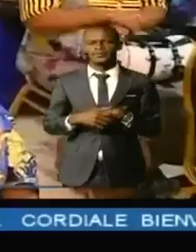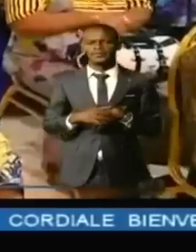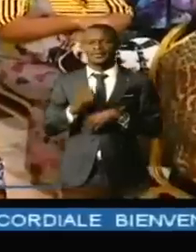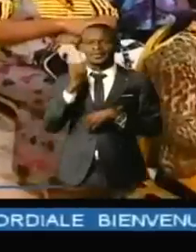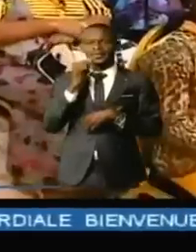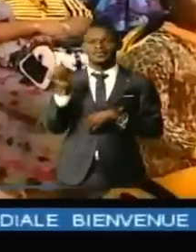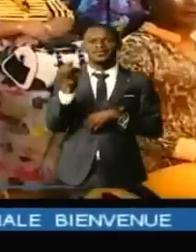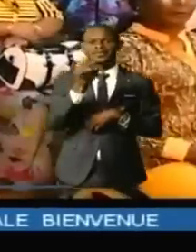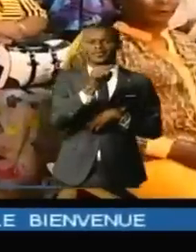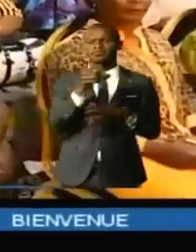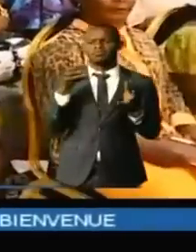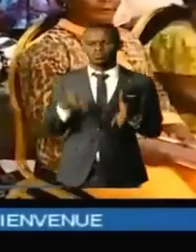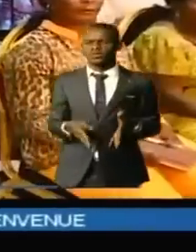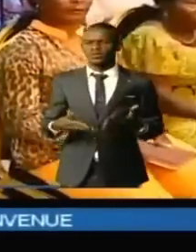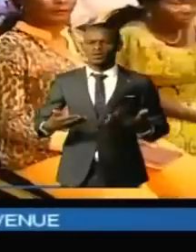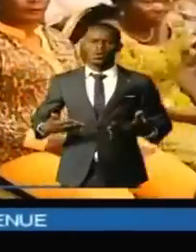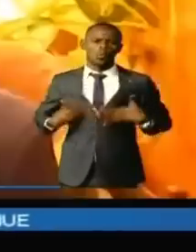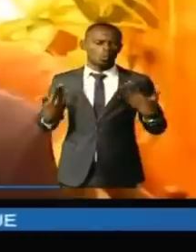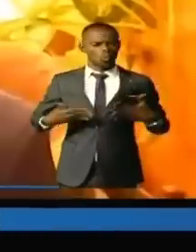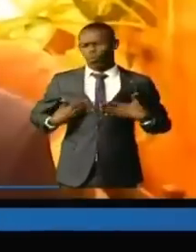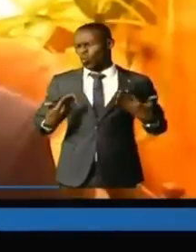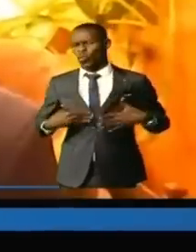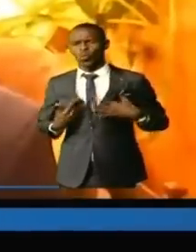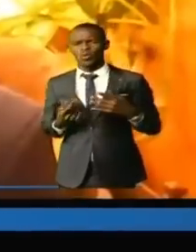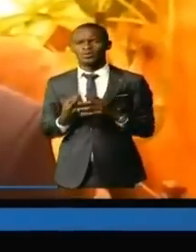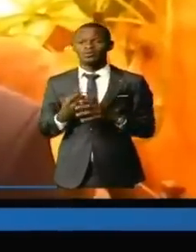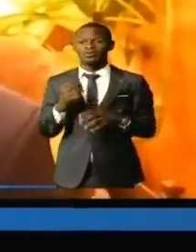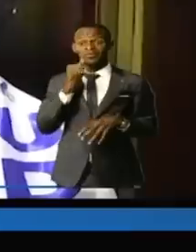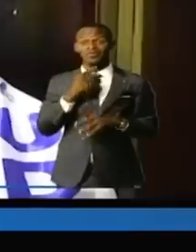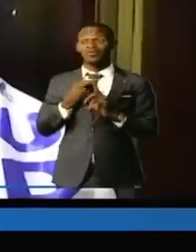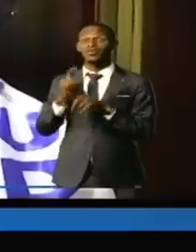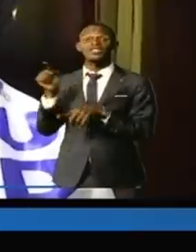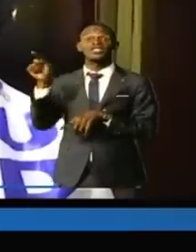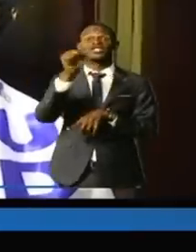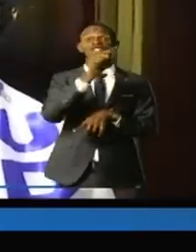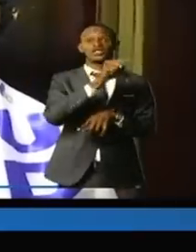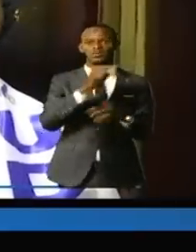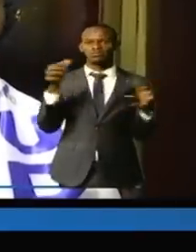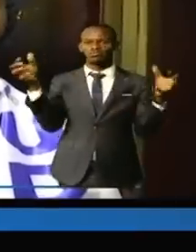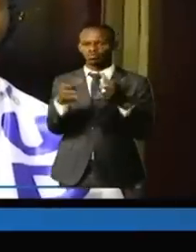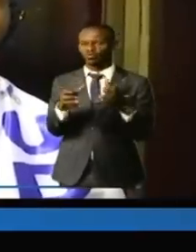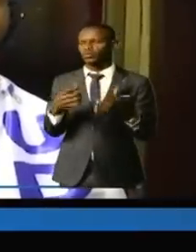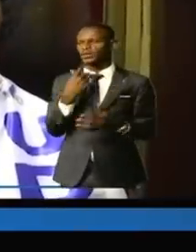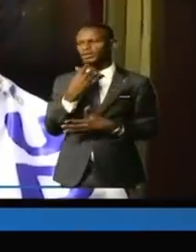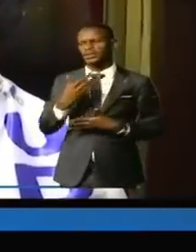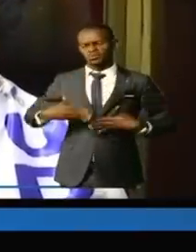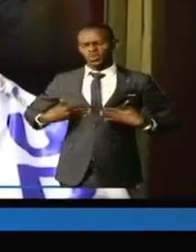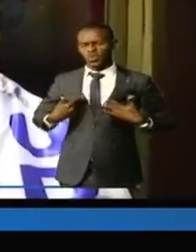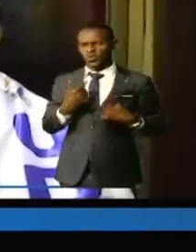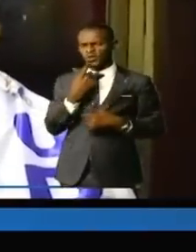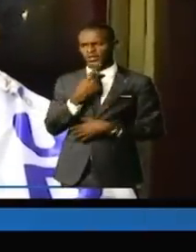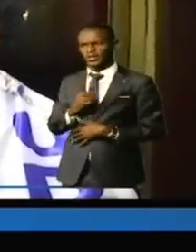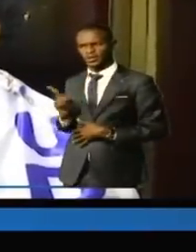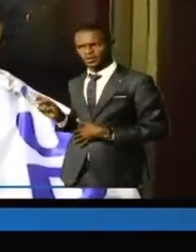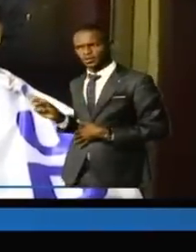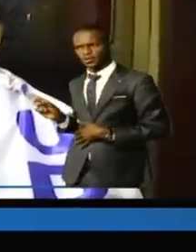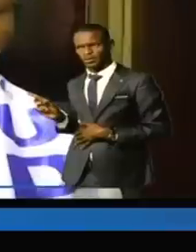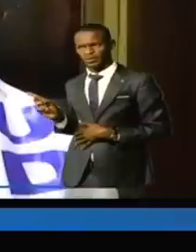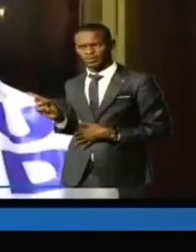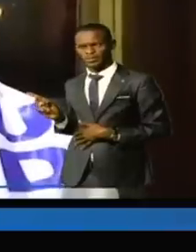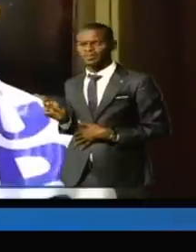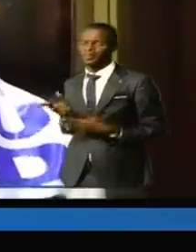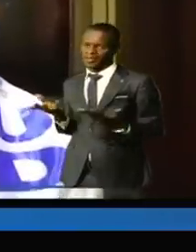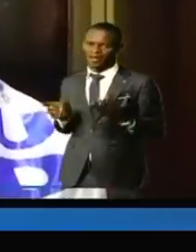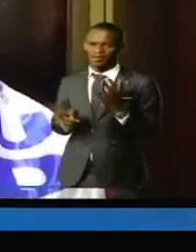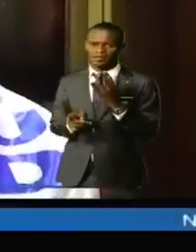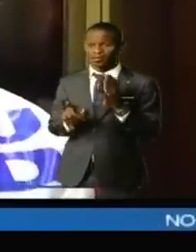femmes présentes dans cette salle venue des quatre coins de la capitale. C'est aujourd'hui qu'il est venu pour réaliser sa promesse. Dans le